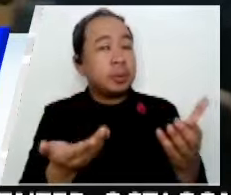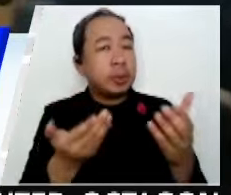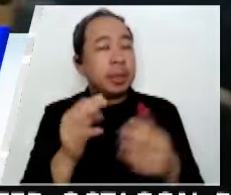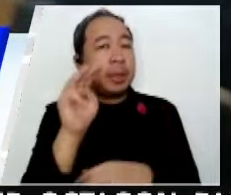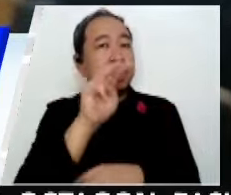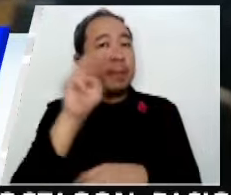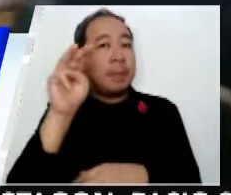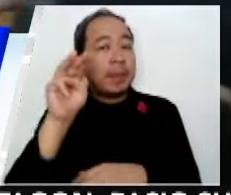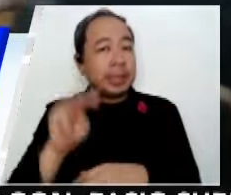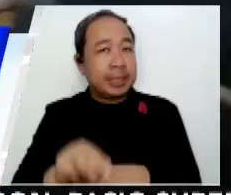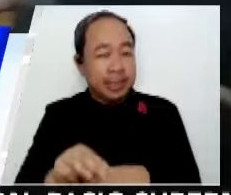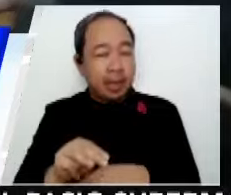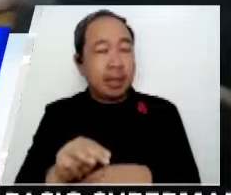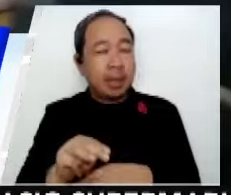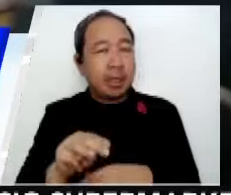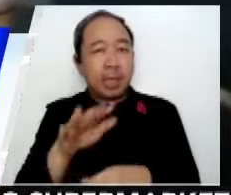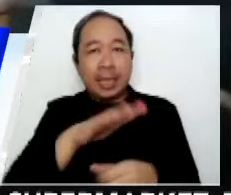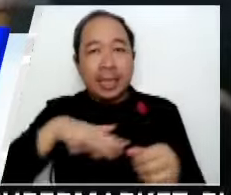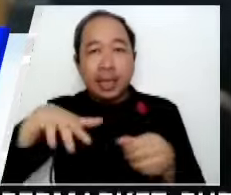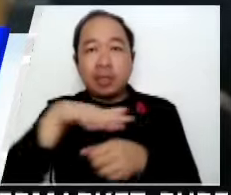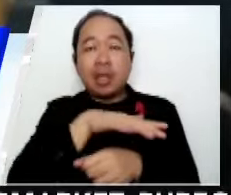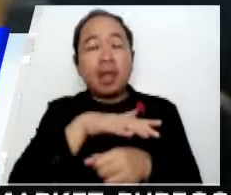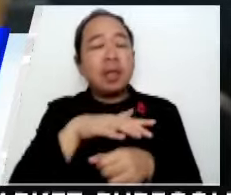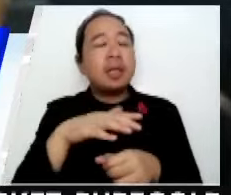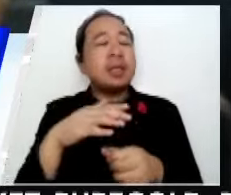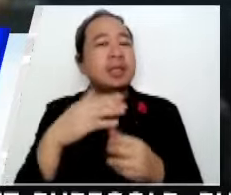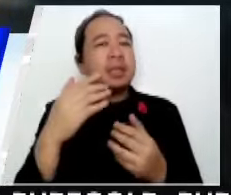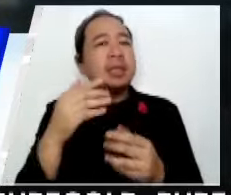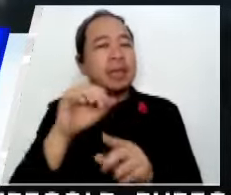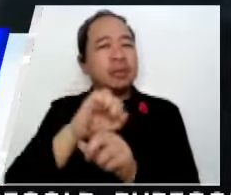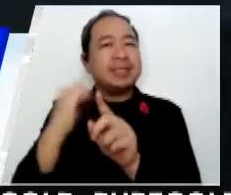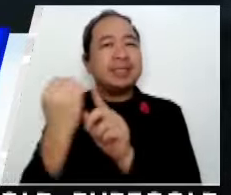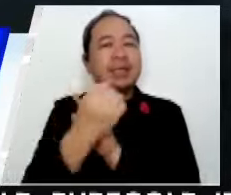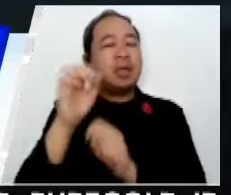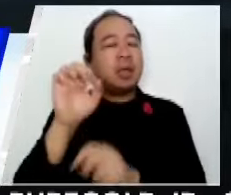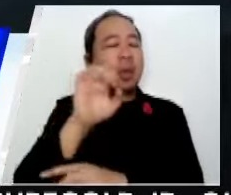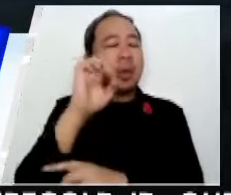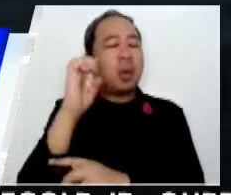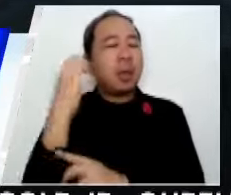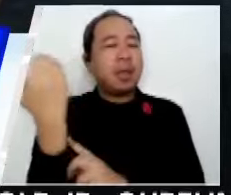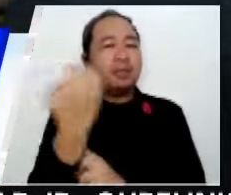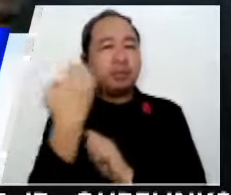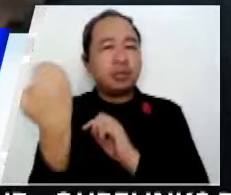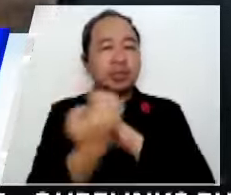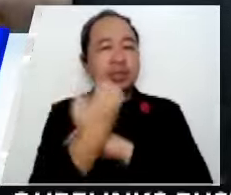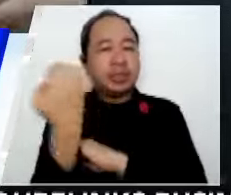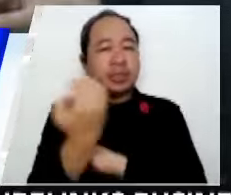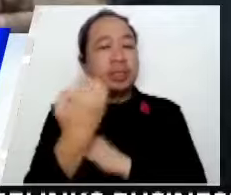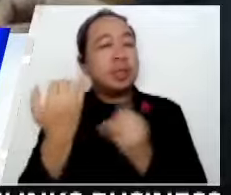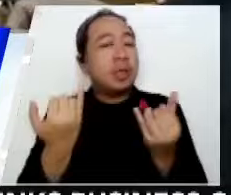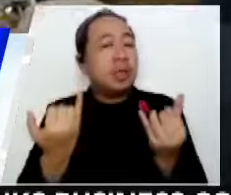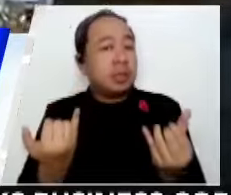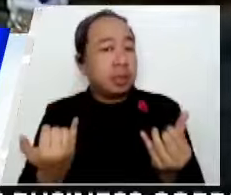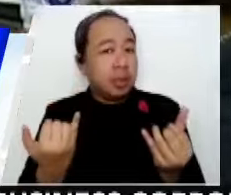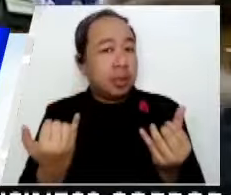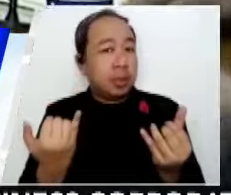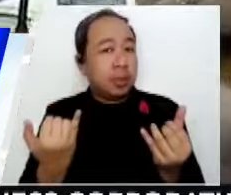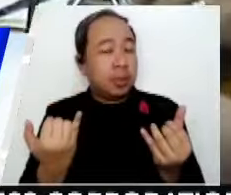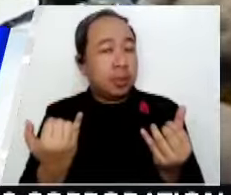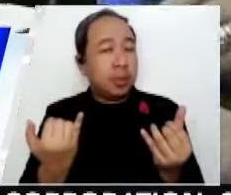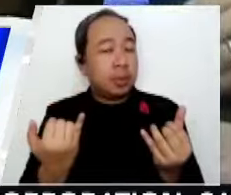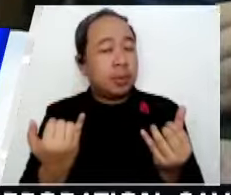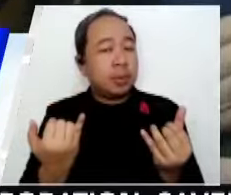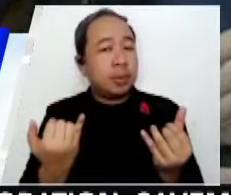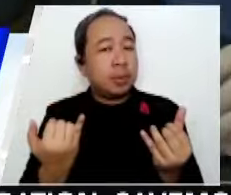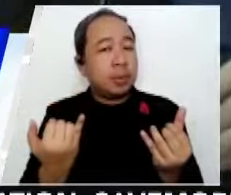calamity by Mayor Francis Zamora and by Chairman Don, seconded by Mayor Lani Cayetano. The motion